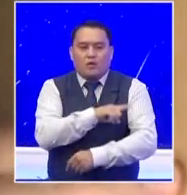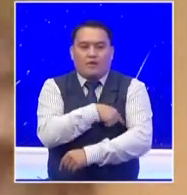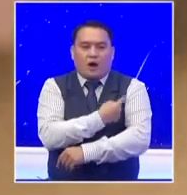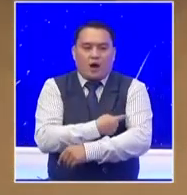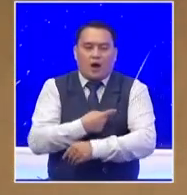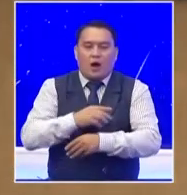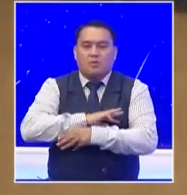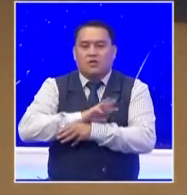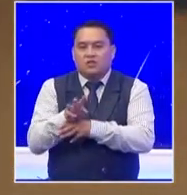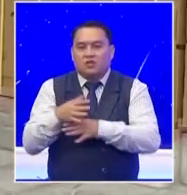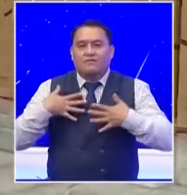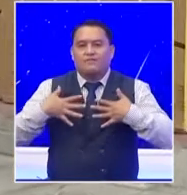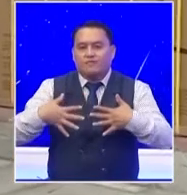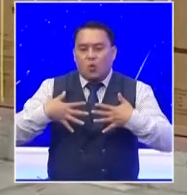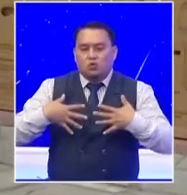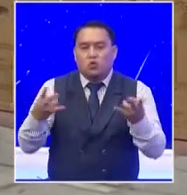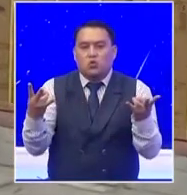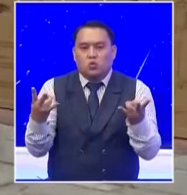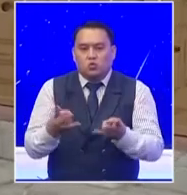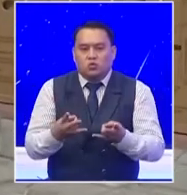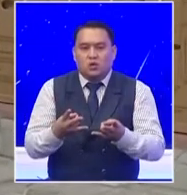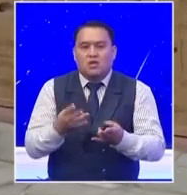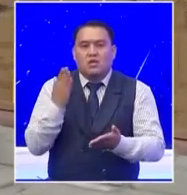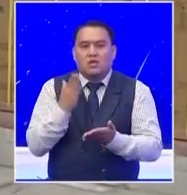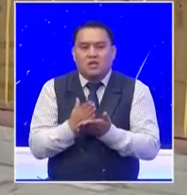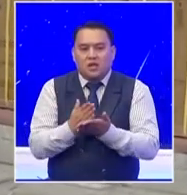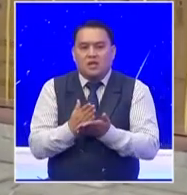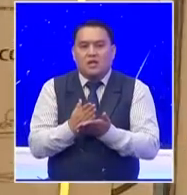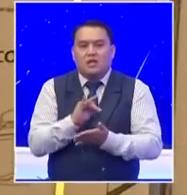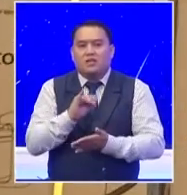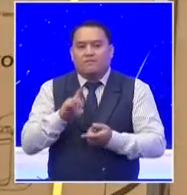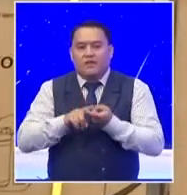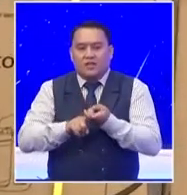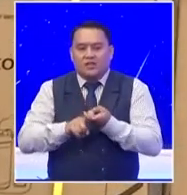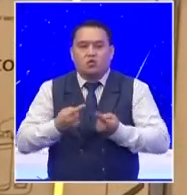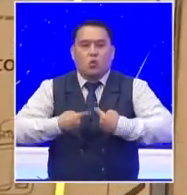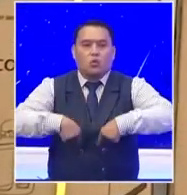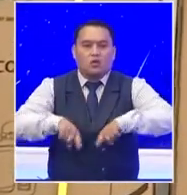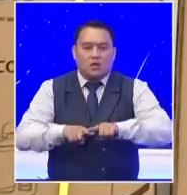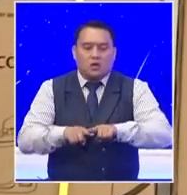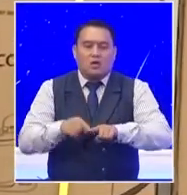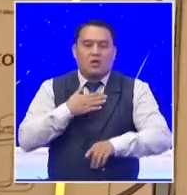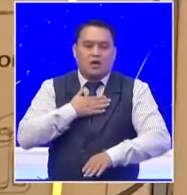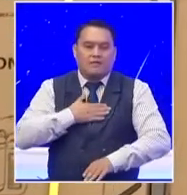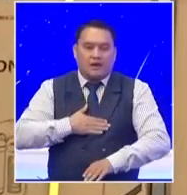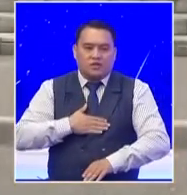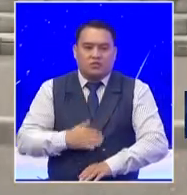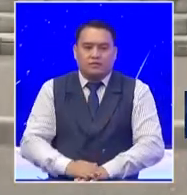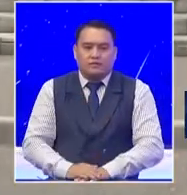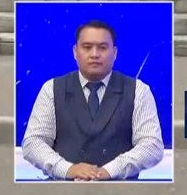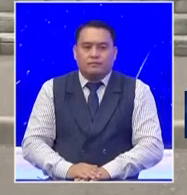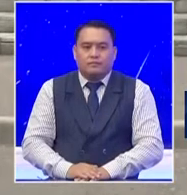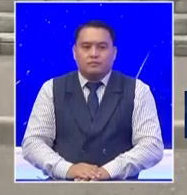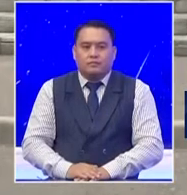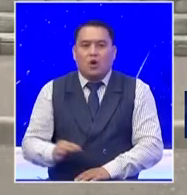аппаратов, снабжающих кислородом нуждающихся в этом пациентов, имеется в провизорном инфекционном отделениях больницы в достаточном количестве. В